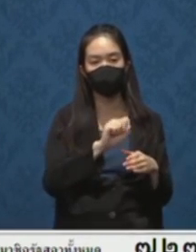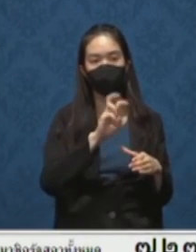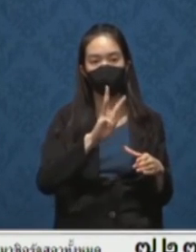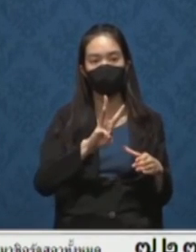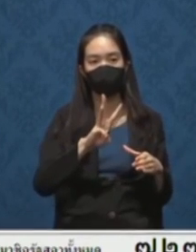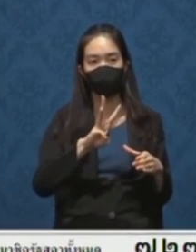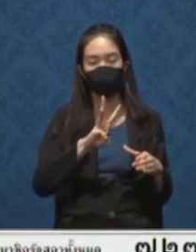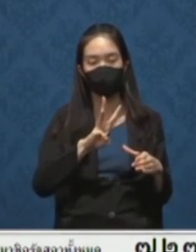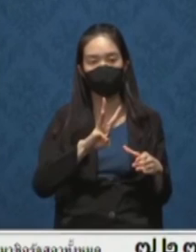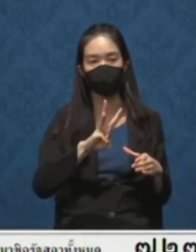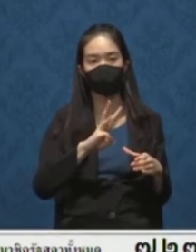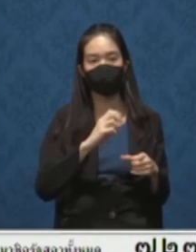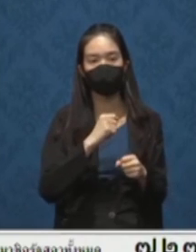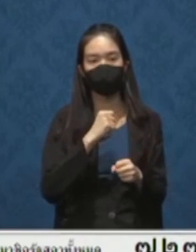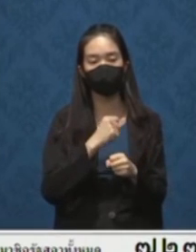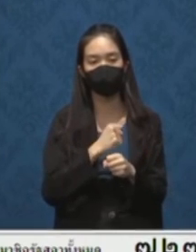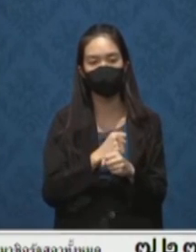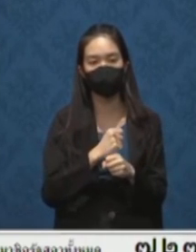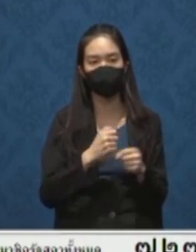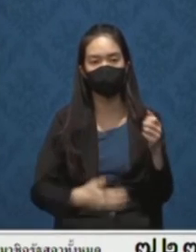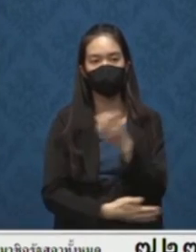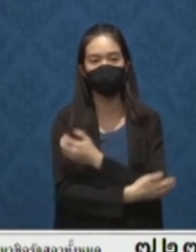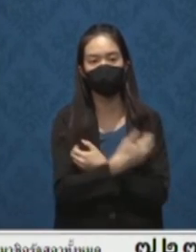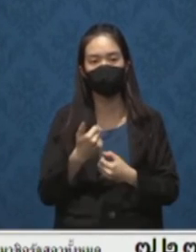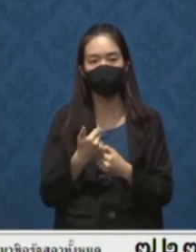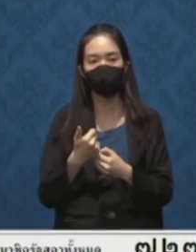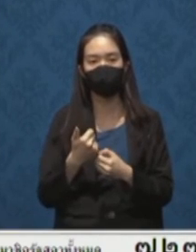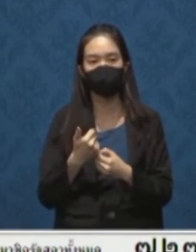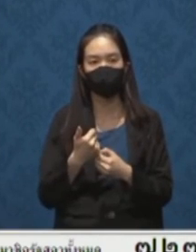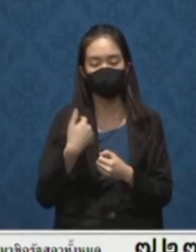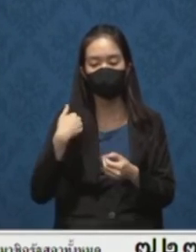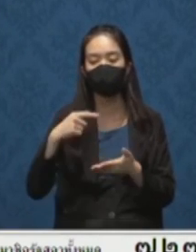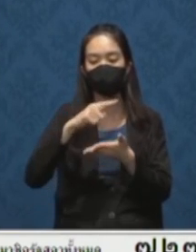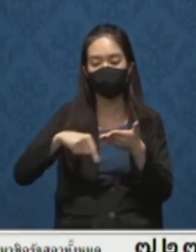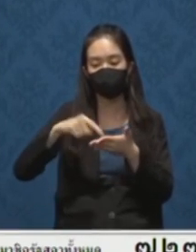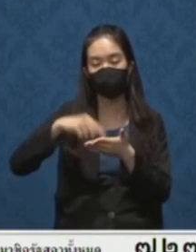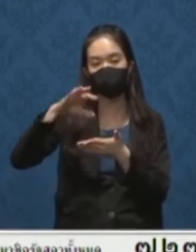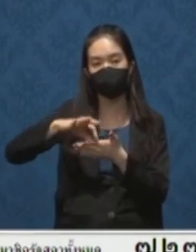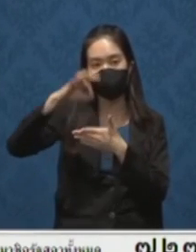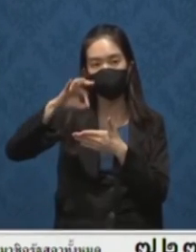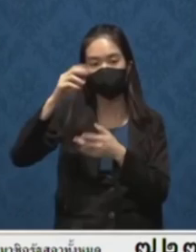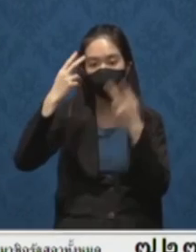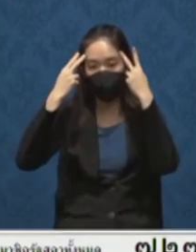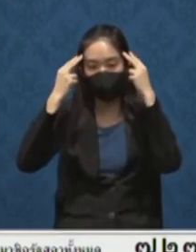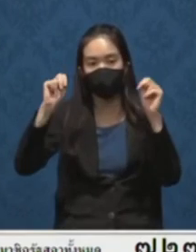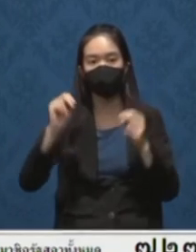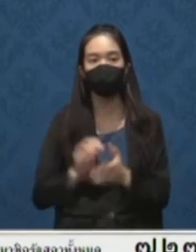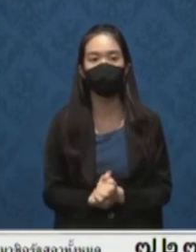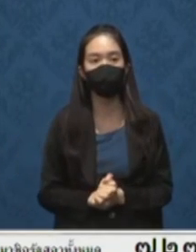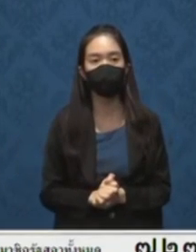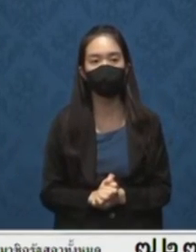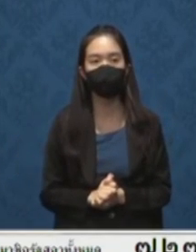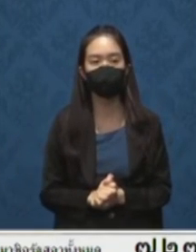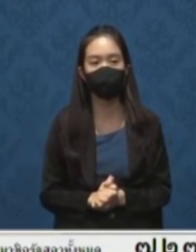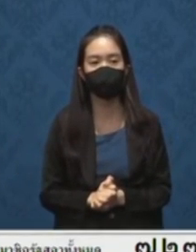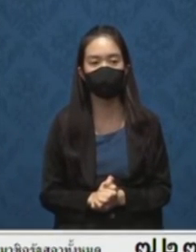การได้มีโอกาสร่วมเรือกนายกรมตรีกับสภาผู้ทานรัศดรเหตุผลน